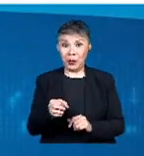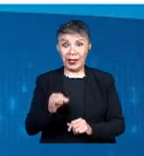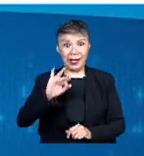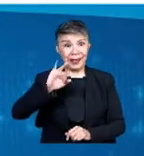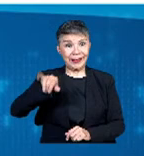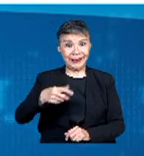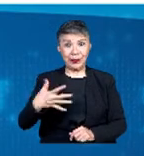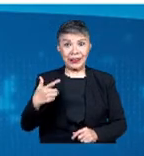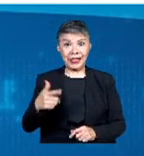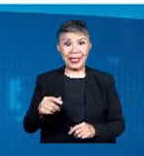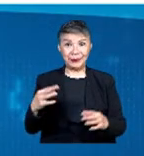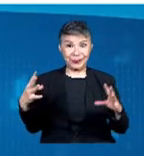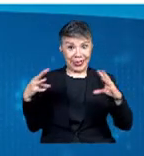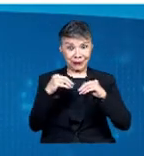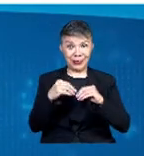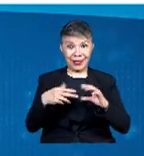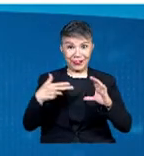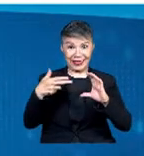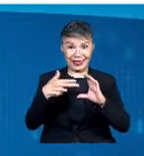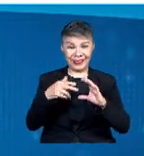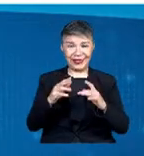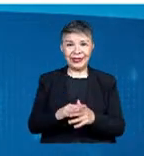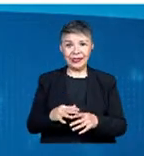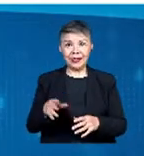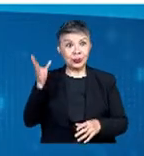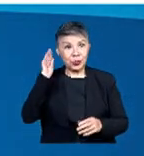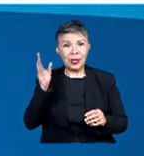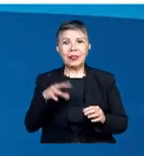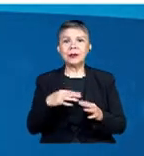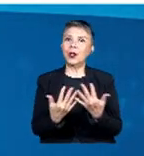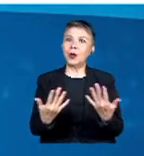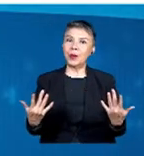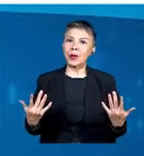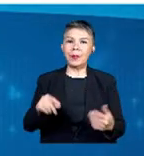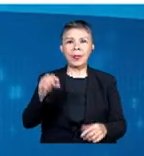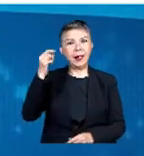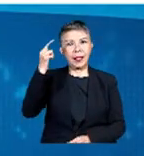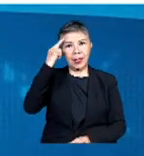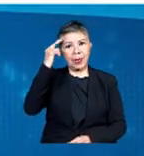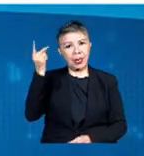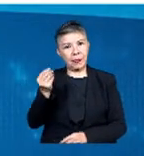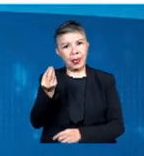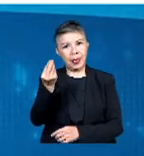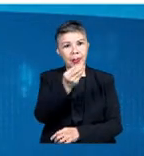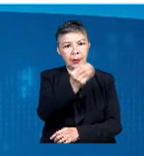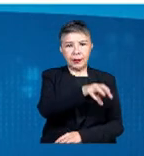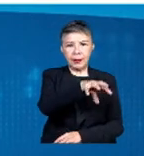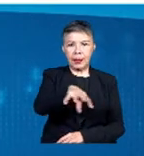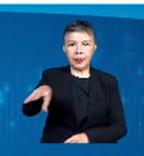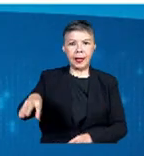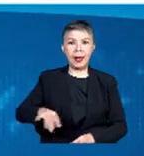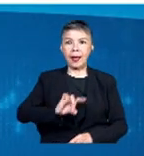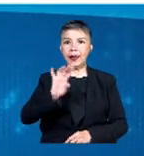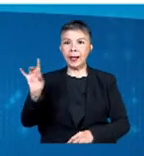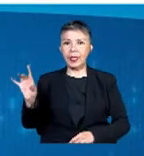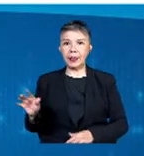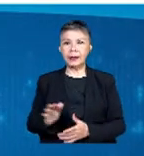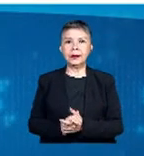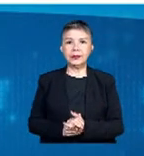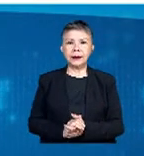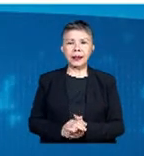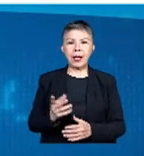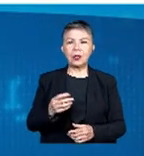Jayapura yang memang saat ini bergabung bersama dengan kita ya Mbak Angki, tapi juga mungkin untuk kepala-kepala daerah lain yang menggojlok berbagai